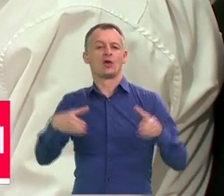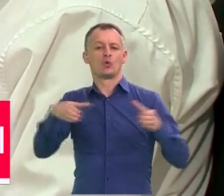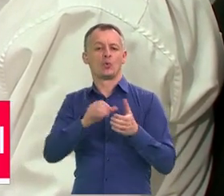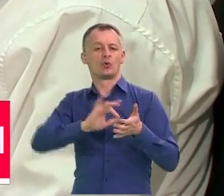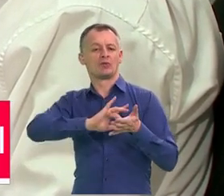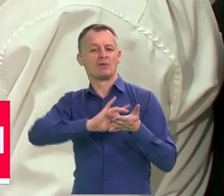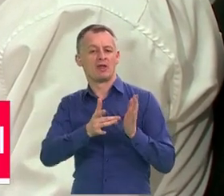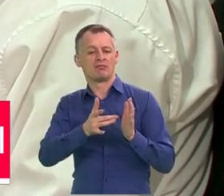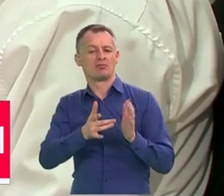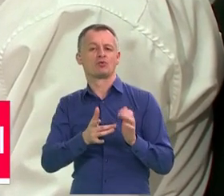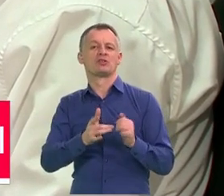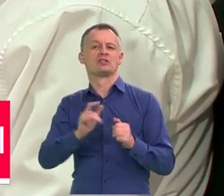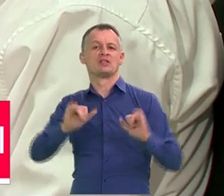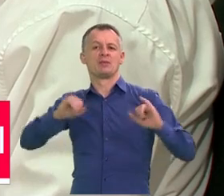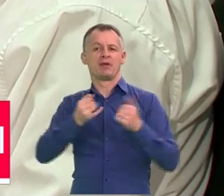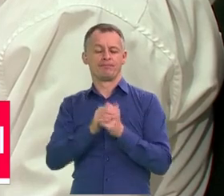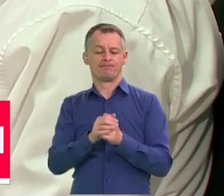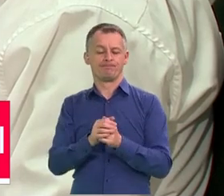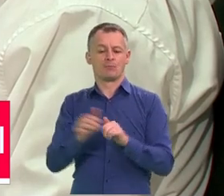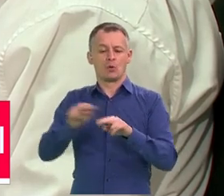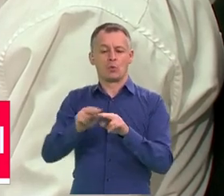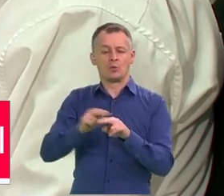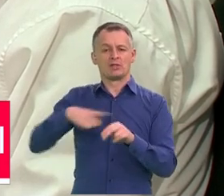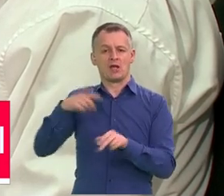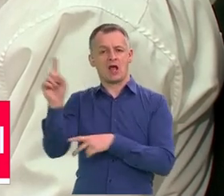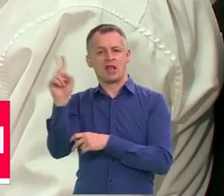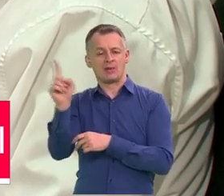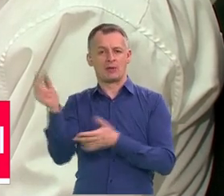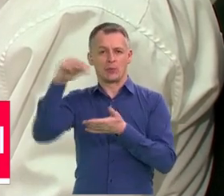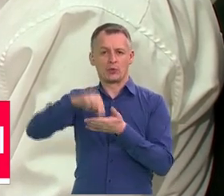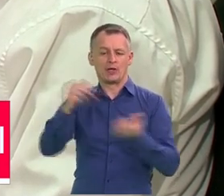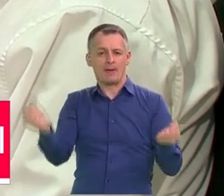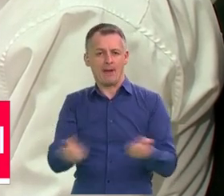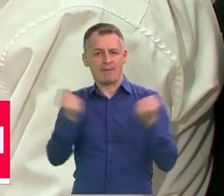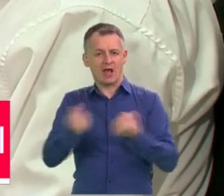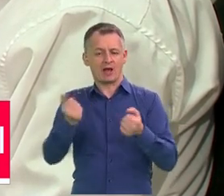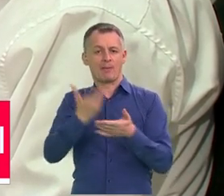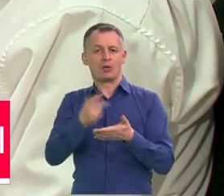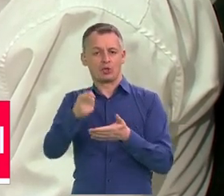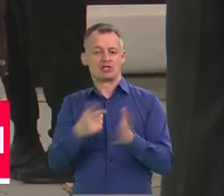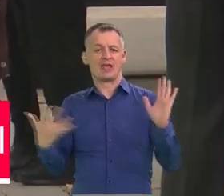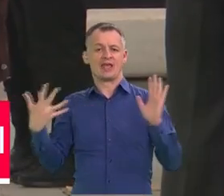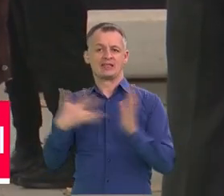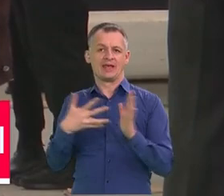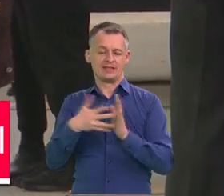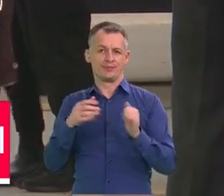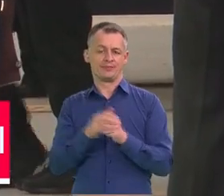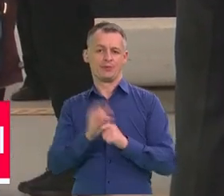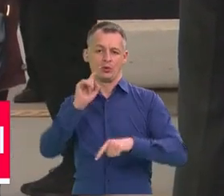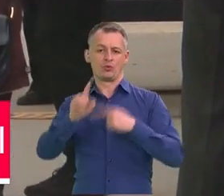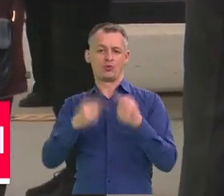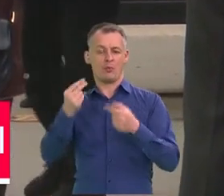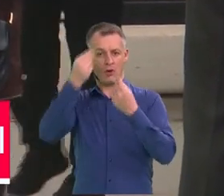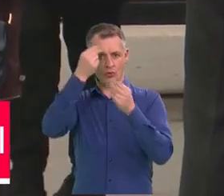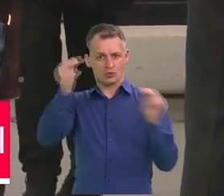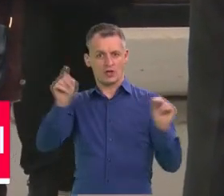alarmare care urmează să se pună în aplicare pentru acest exercițiu. După confirmarea din centrul de